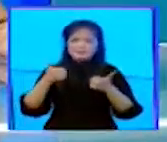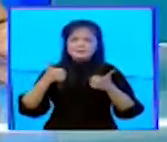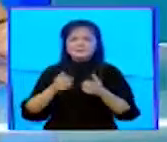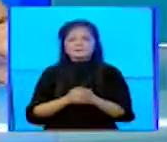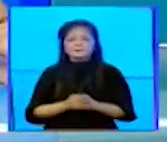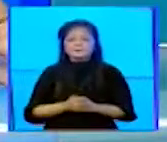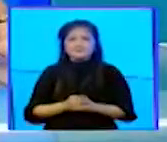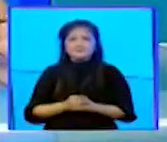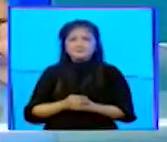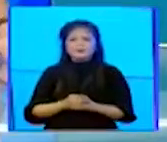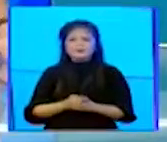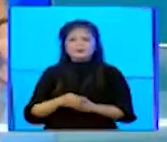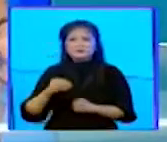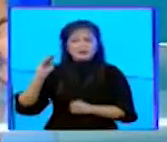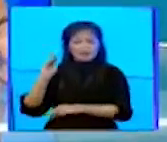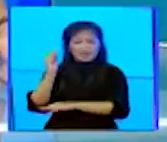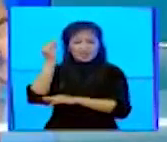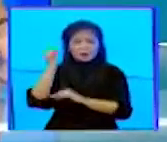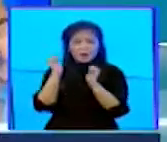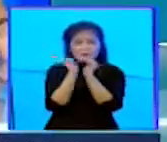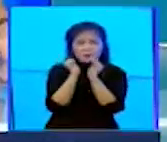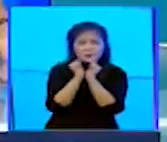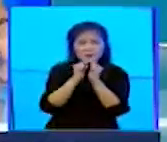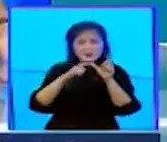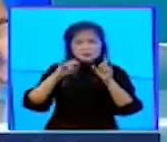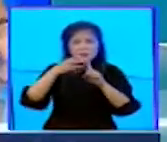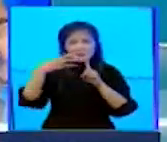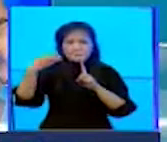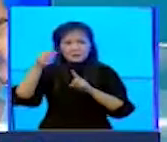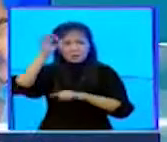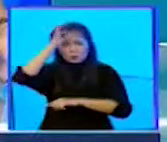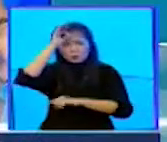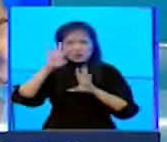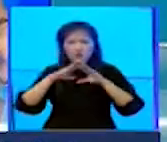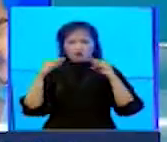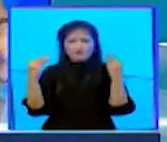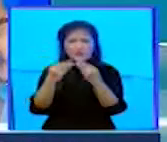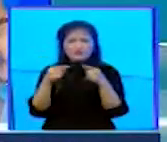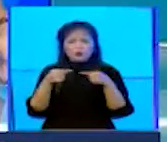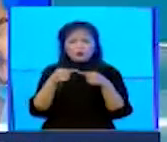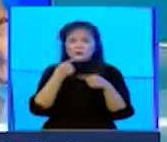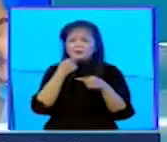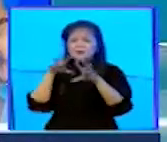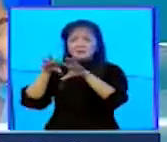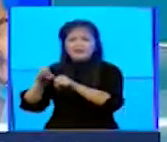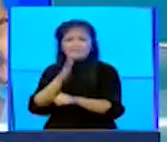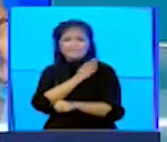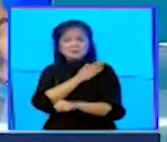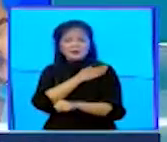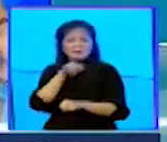Pemirsa, kami sore Direktorat Tindak Pidana Siber Bareskrim Polri menggelar konferensi pers terkait penangkapan sejumlah petinggi dan anggota Koalisi